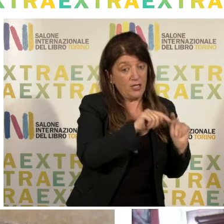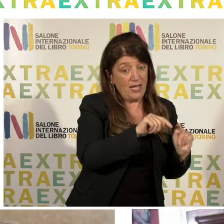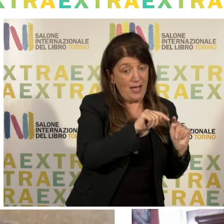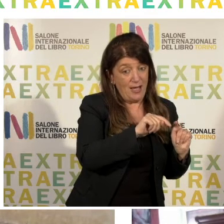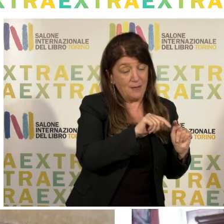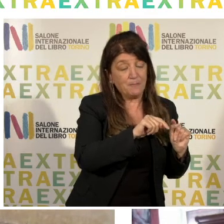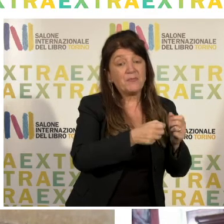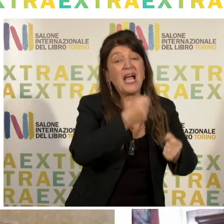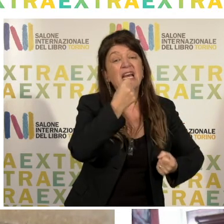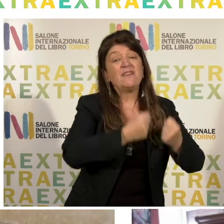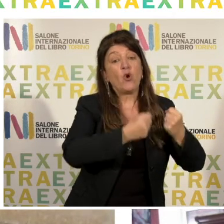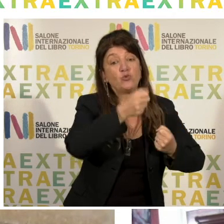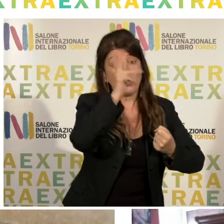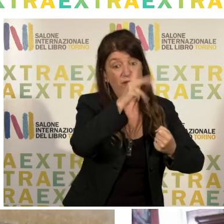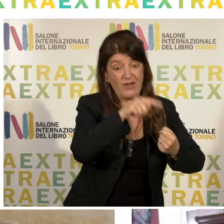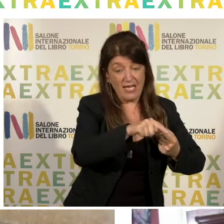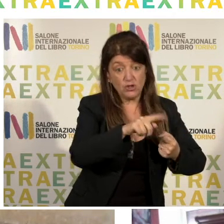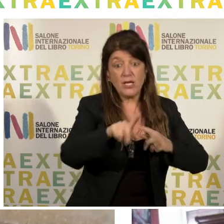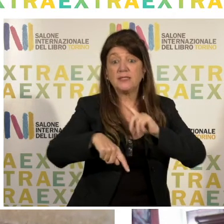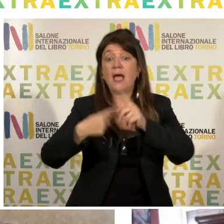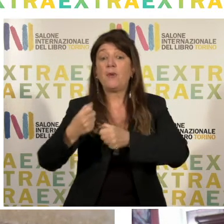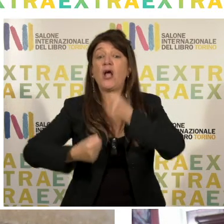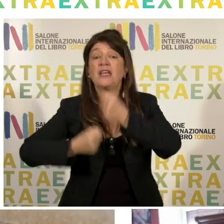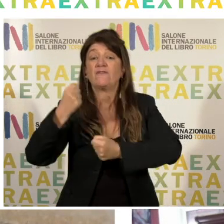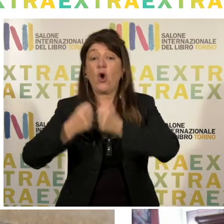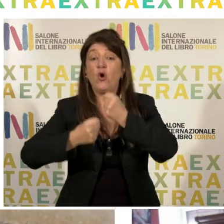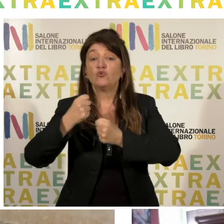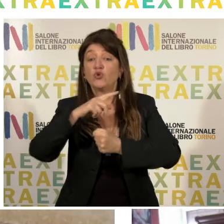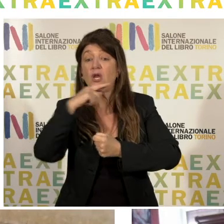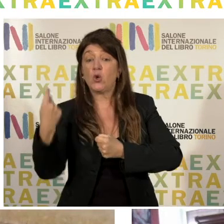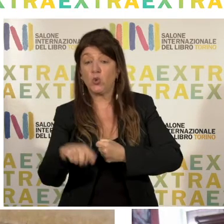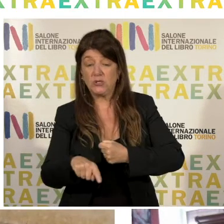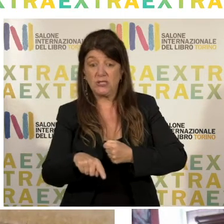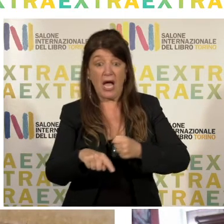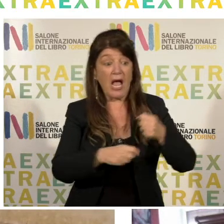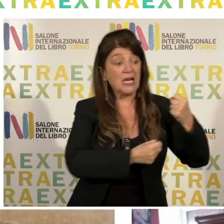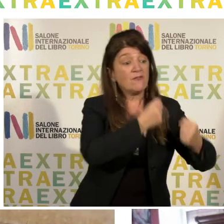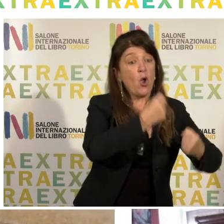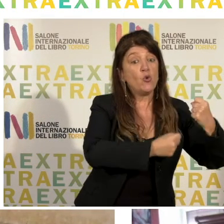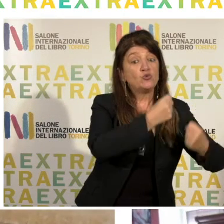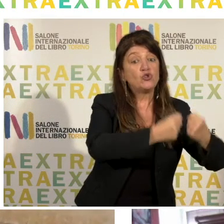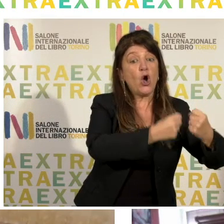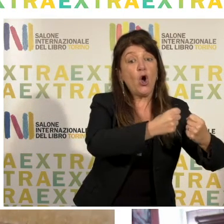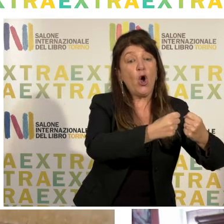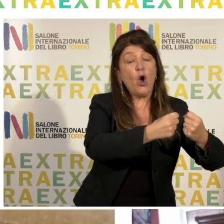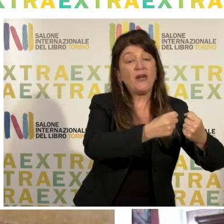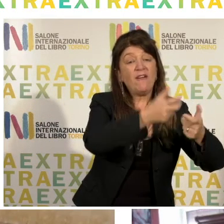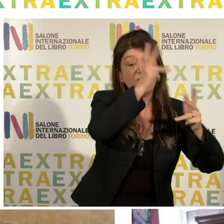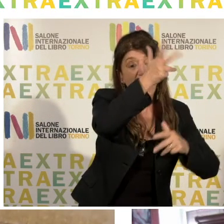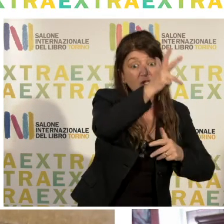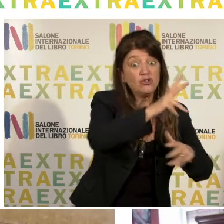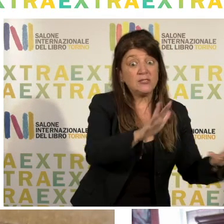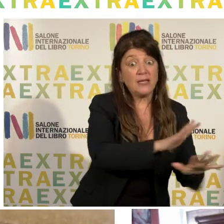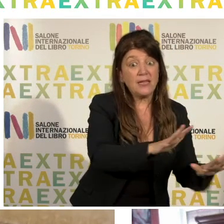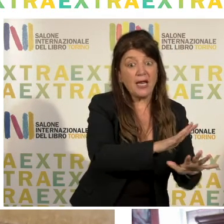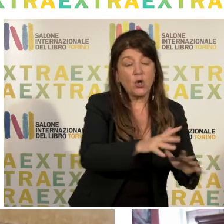la rivoluzione francese e la rivoluzione russa, la rivoluzione francese nel suo periodo di terrore e la rivoluzione